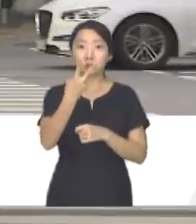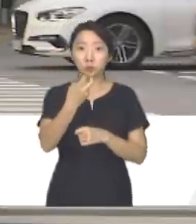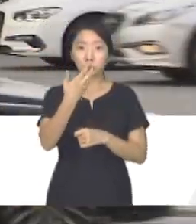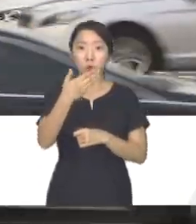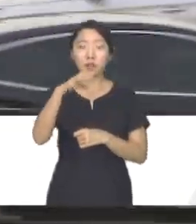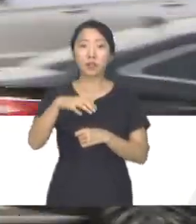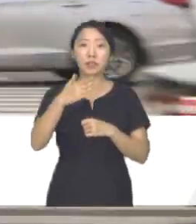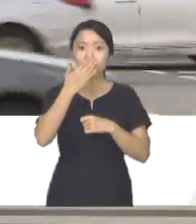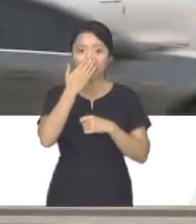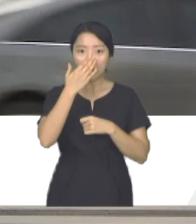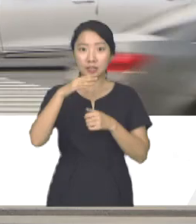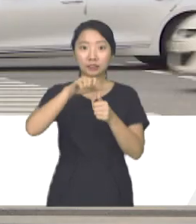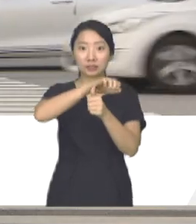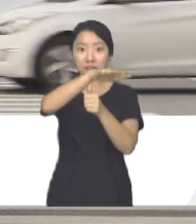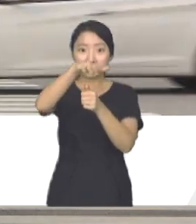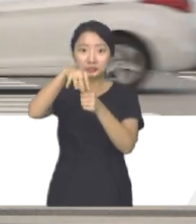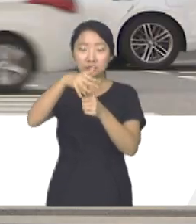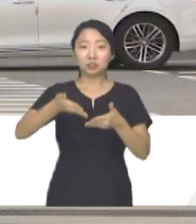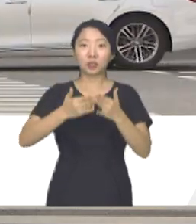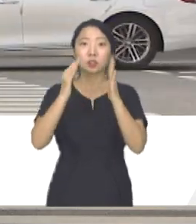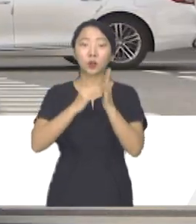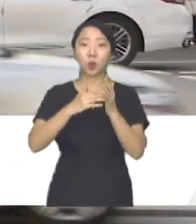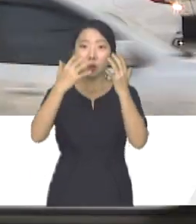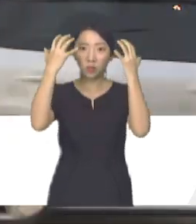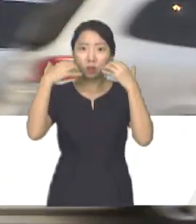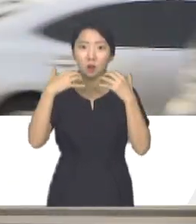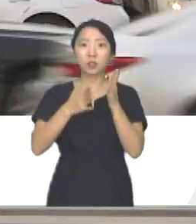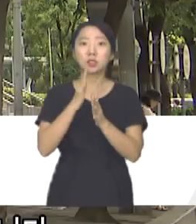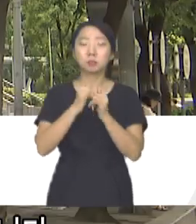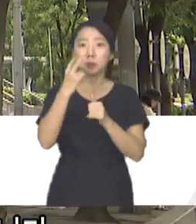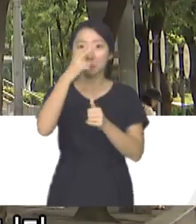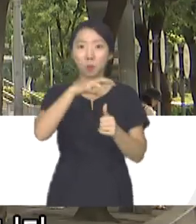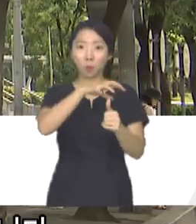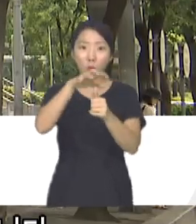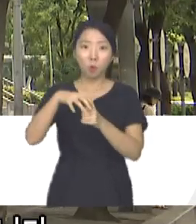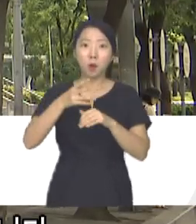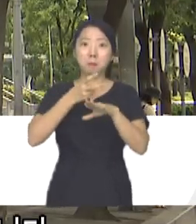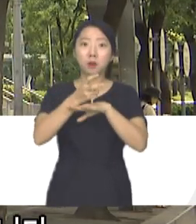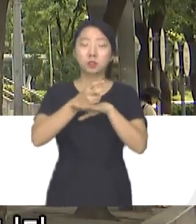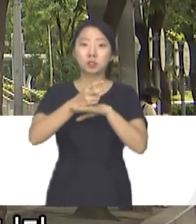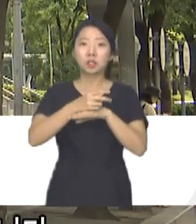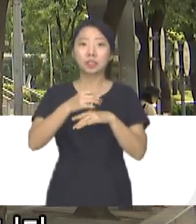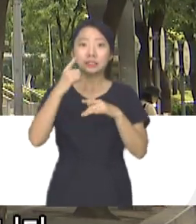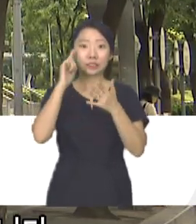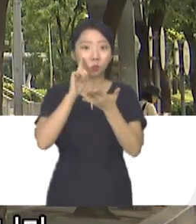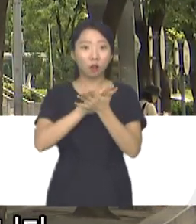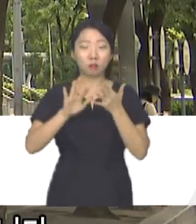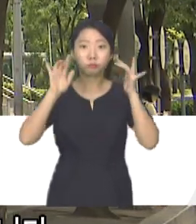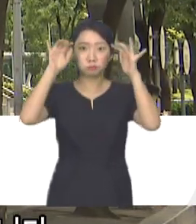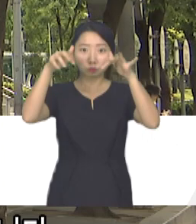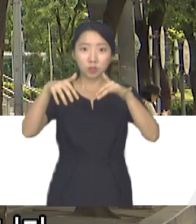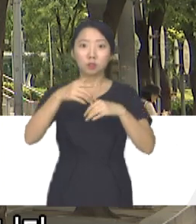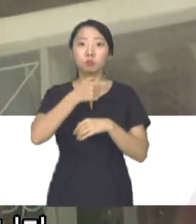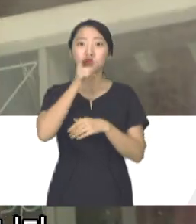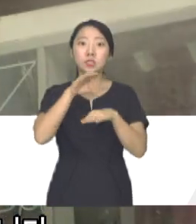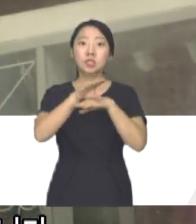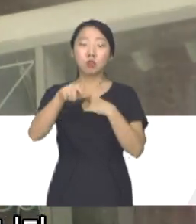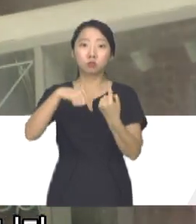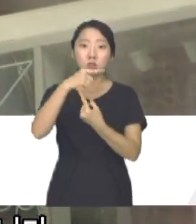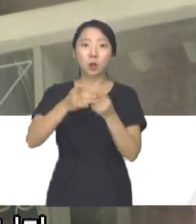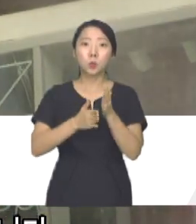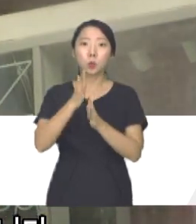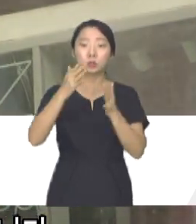착한 그늘막을 설치해 더 위로부터 시민들을 보호하는 한편 버스 정류장 쿨링 폭을 시스템과 살수차 운영을 통해